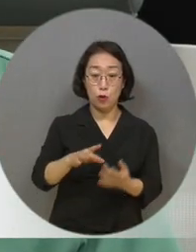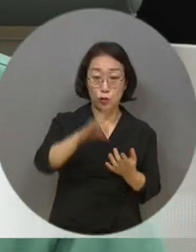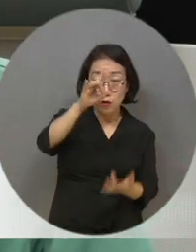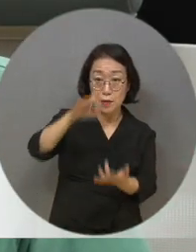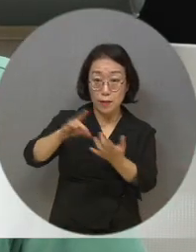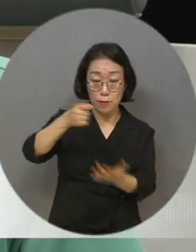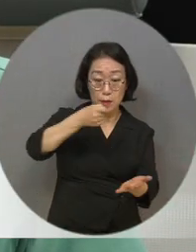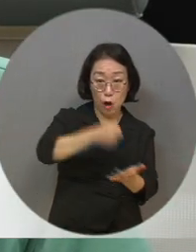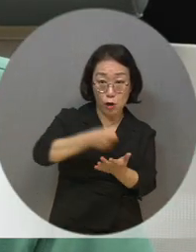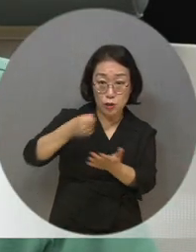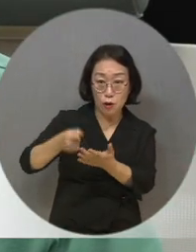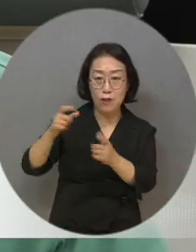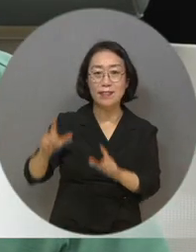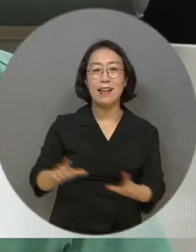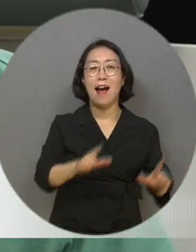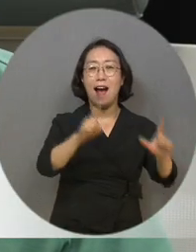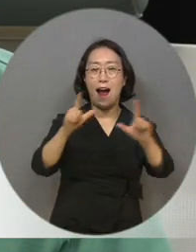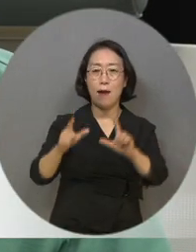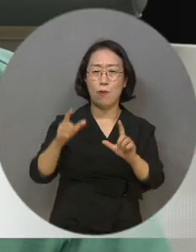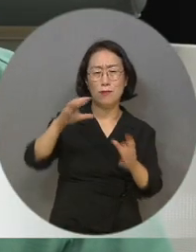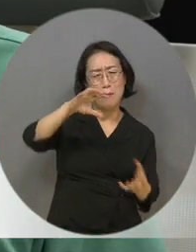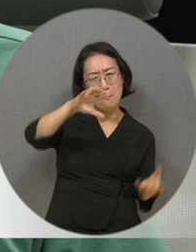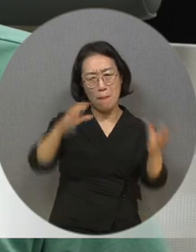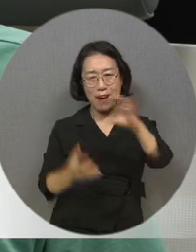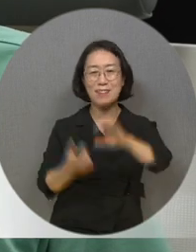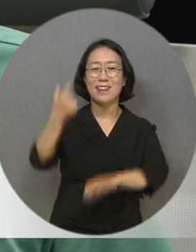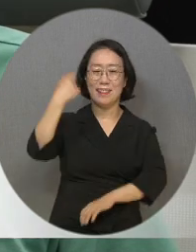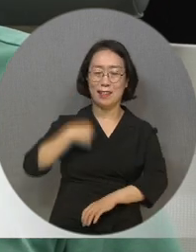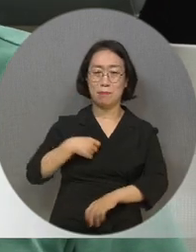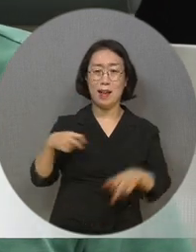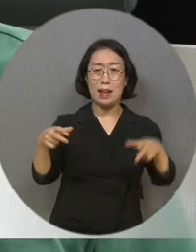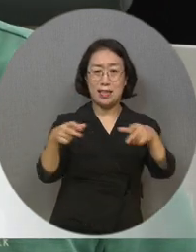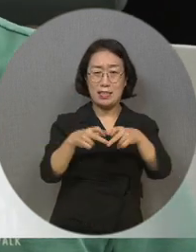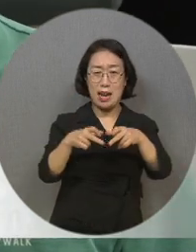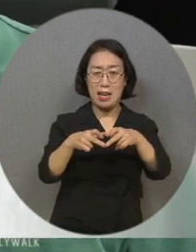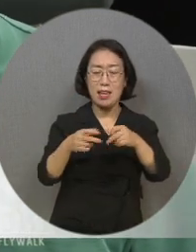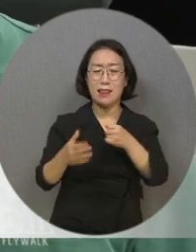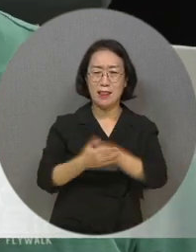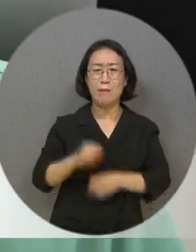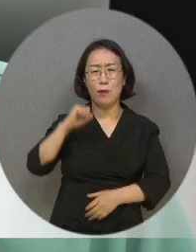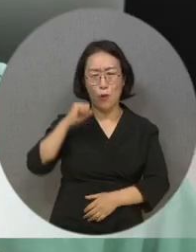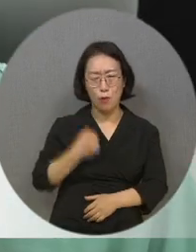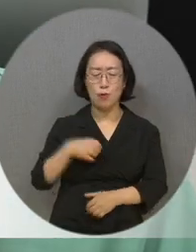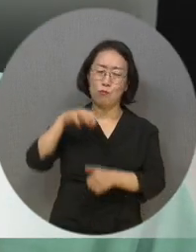따라서 사람의 삶이 바뀐다고 생각했거든요. 장애로 인한 그런 어려움들을